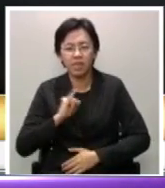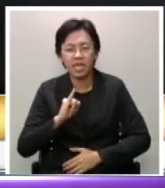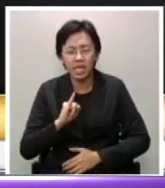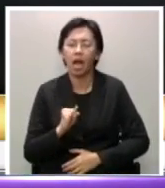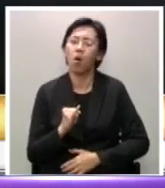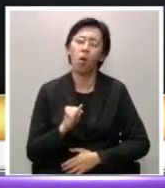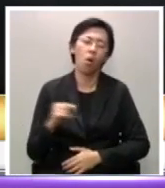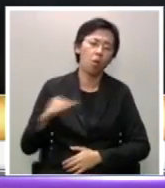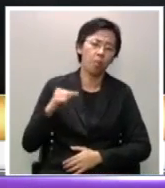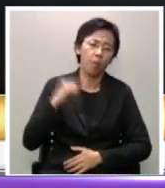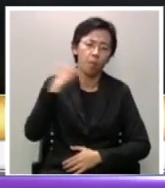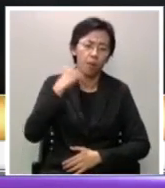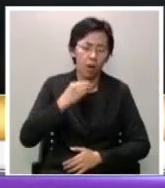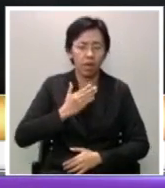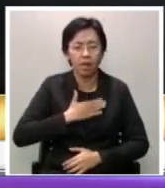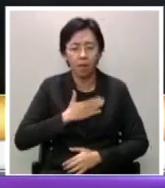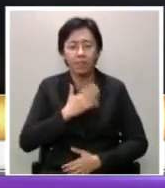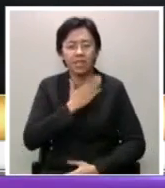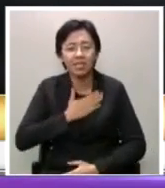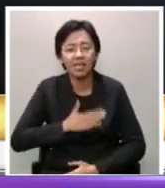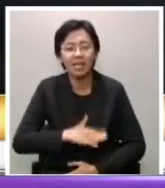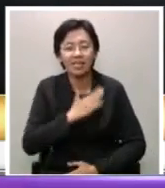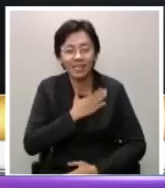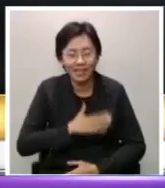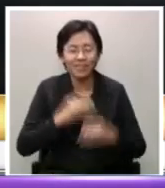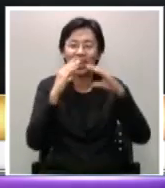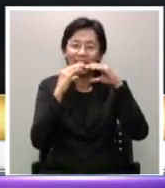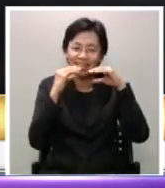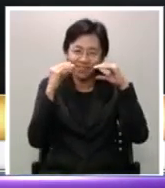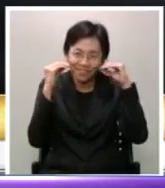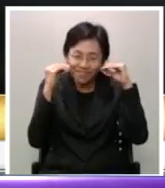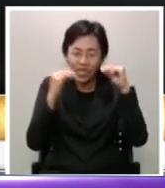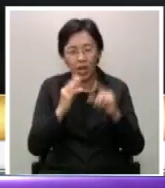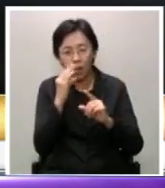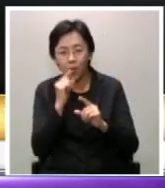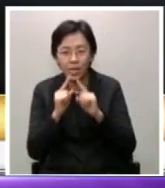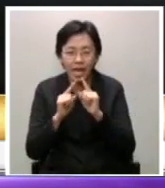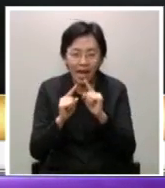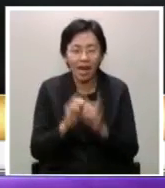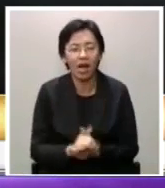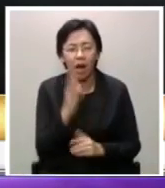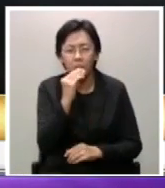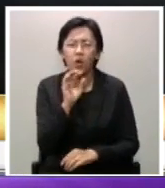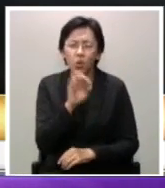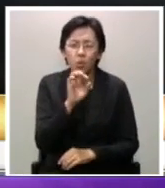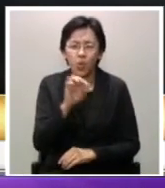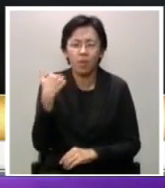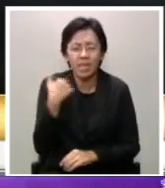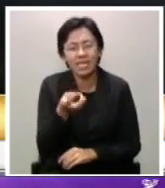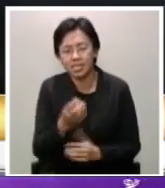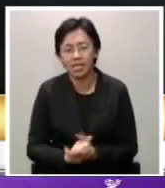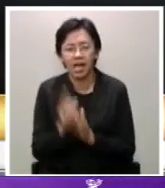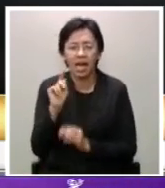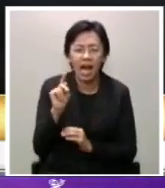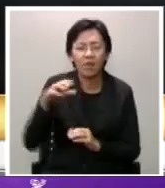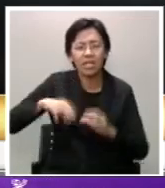มาโดยตลอดจริงๆแล้วผมเป็นคนอารมณ์เย็นยิ้มแย้มแจ่มใสพูดจาบางครั้งก็ดุไปบ้างอะไรไปบ้างนักข่าวทั้ง